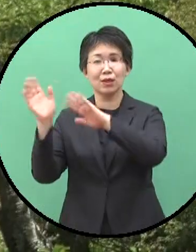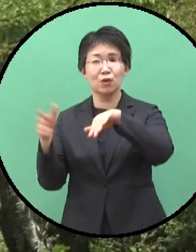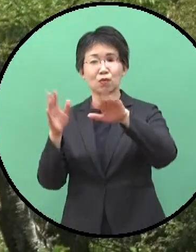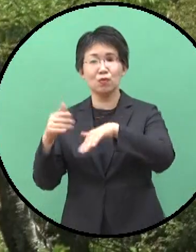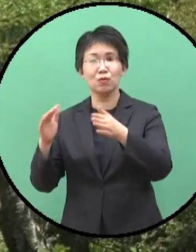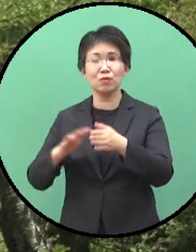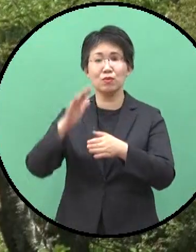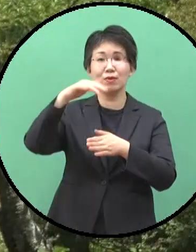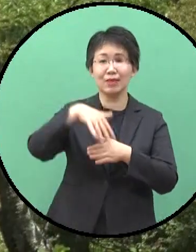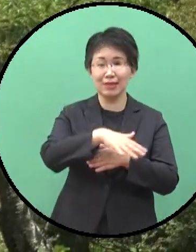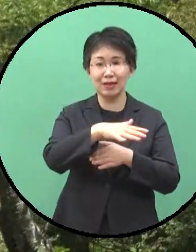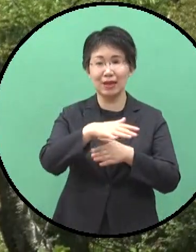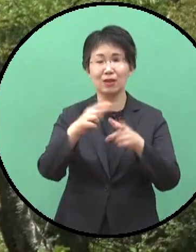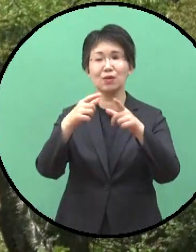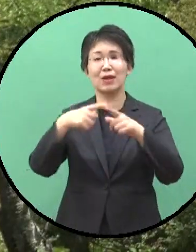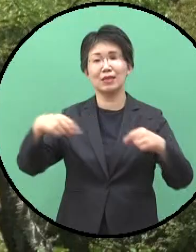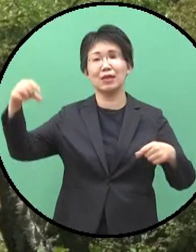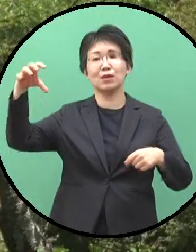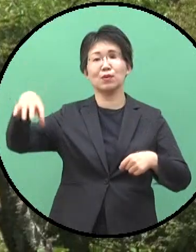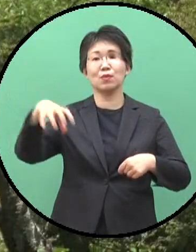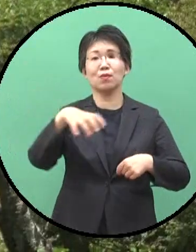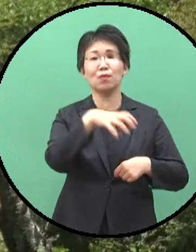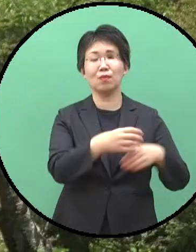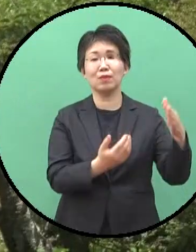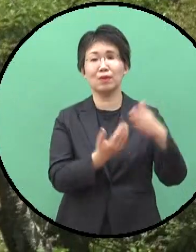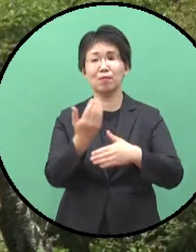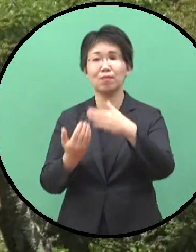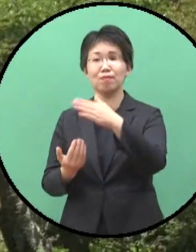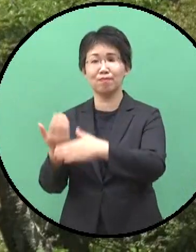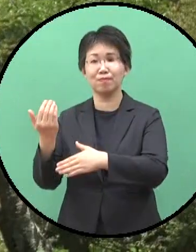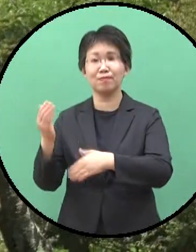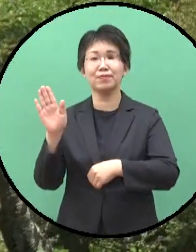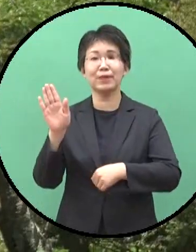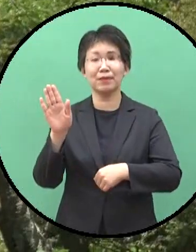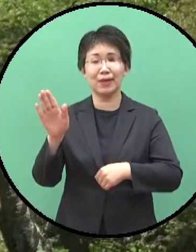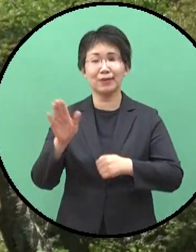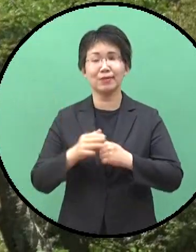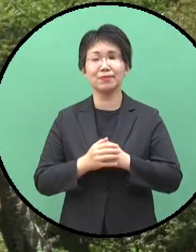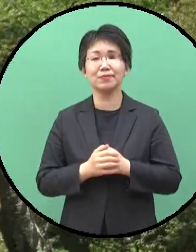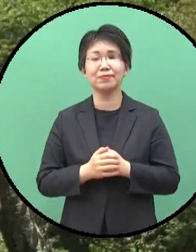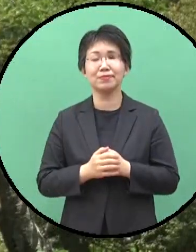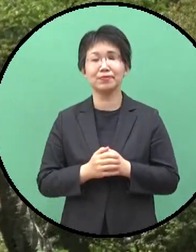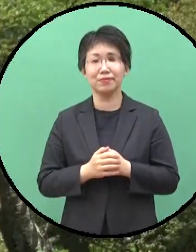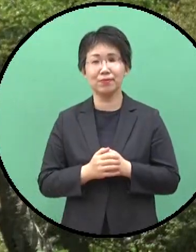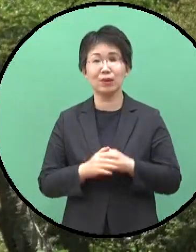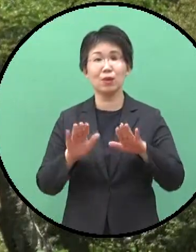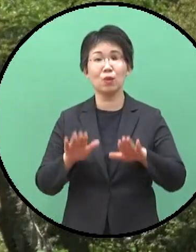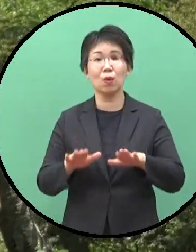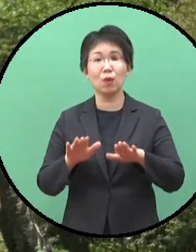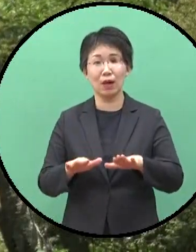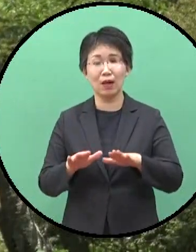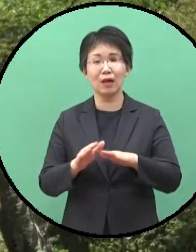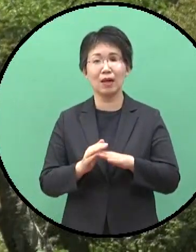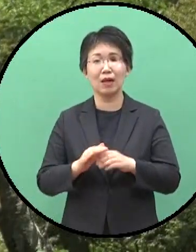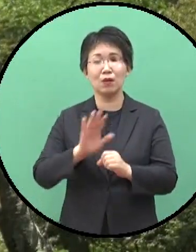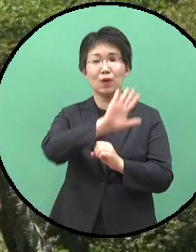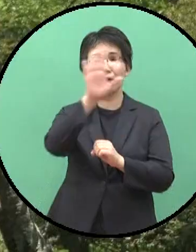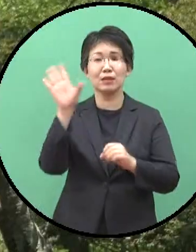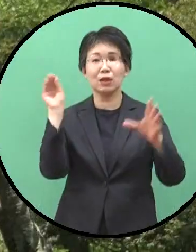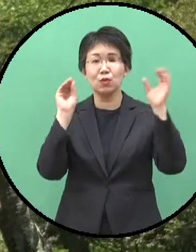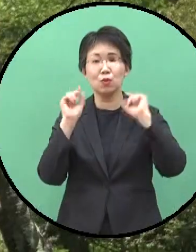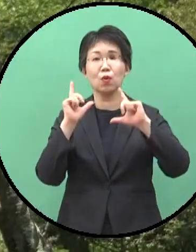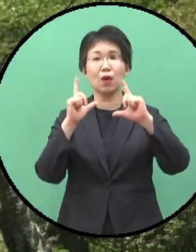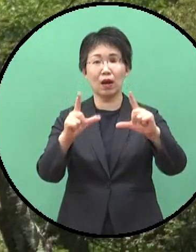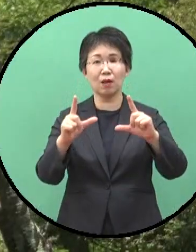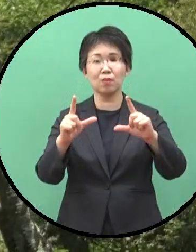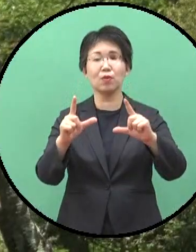風水被害は例年全国各地で発生し、その激しさも増しています。今回は気象情報